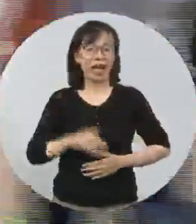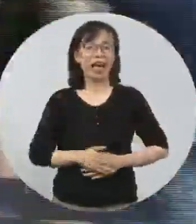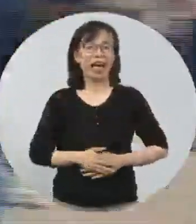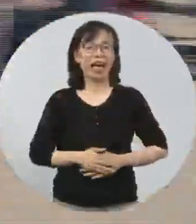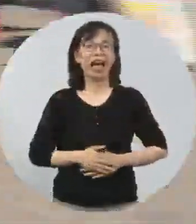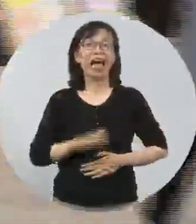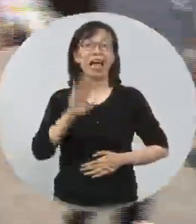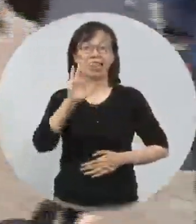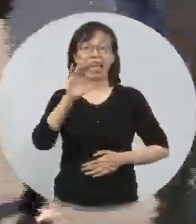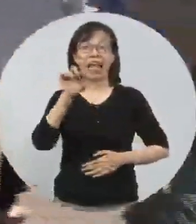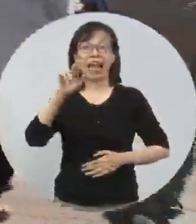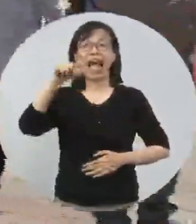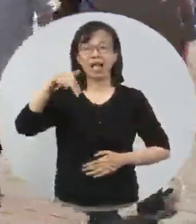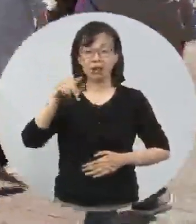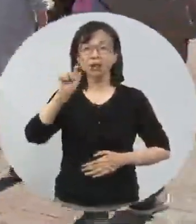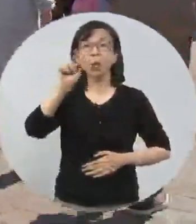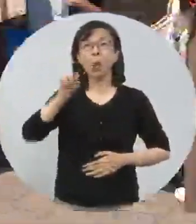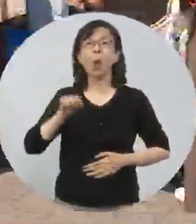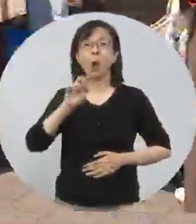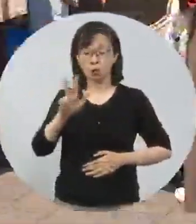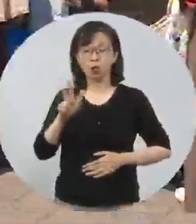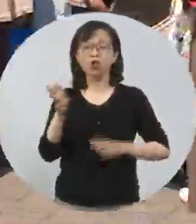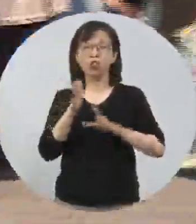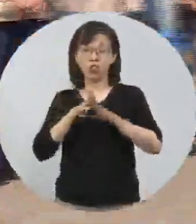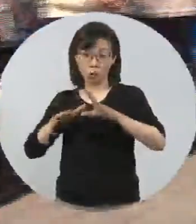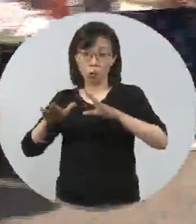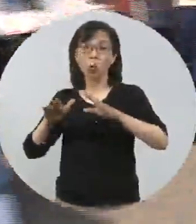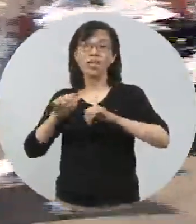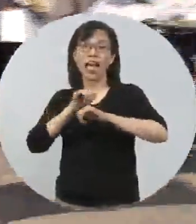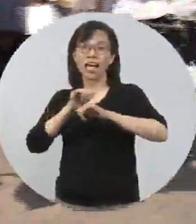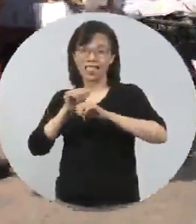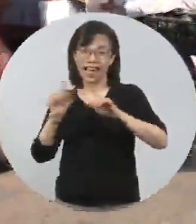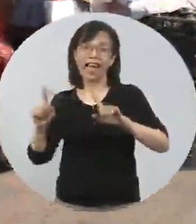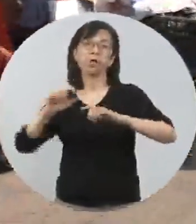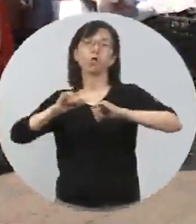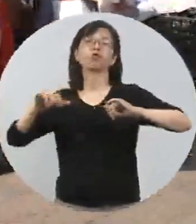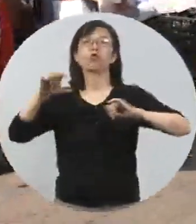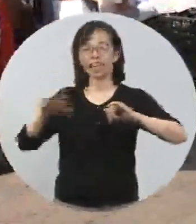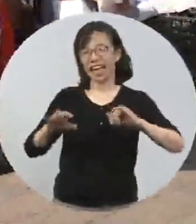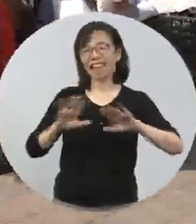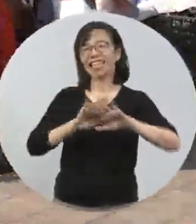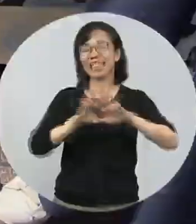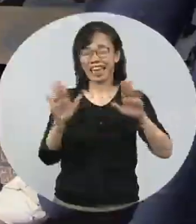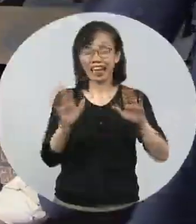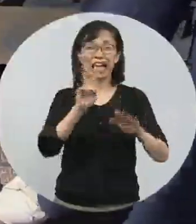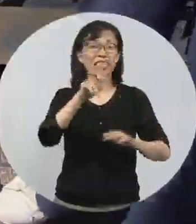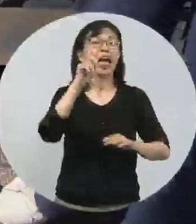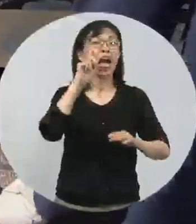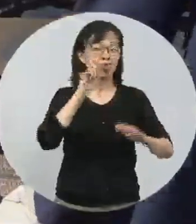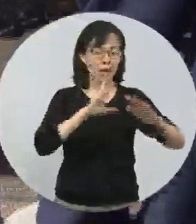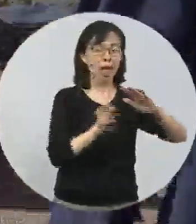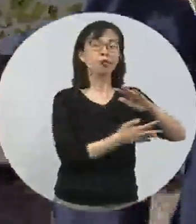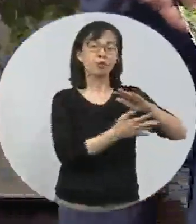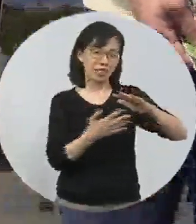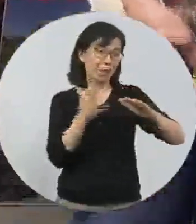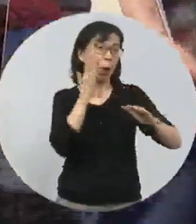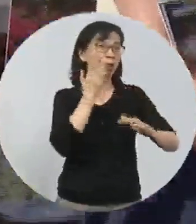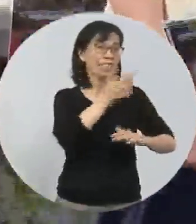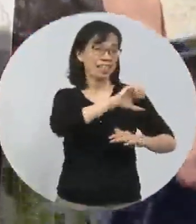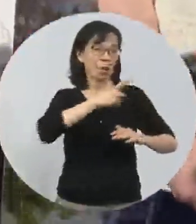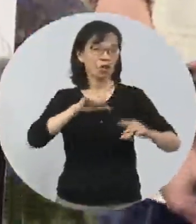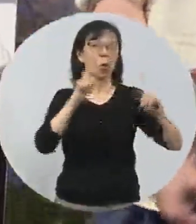テラスモール湘南ゲートスクエアで開催されたのは、今回が2回目となる富士沢おいしいものフェスティバ